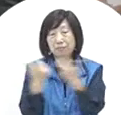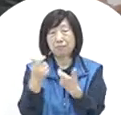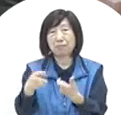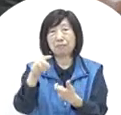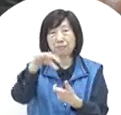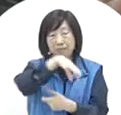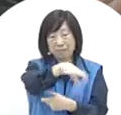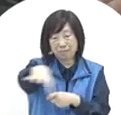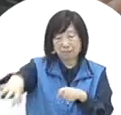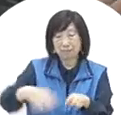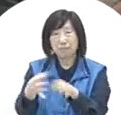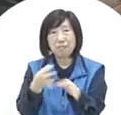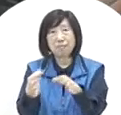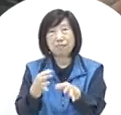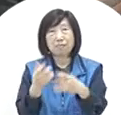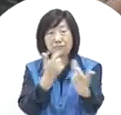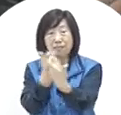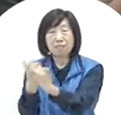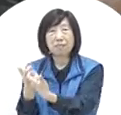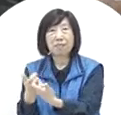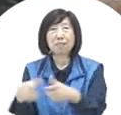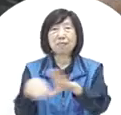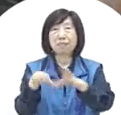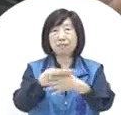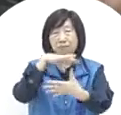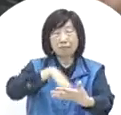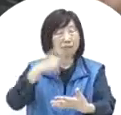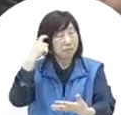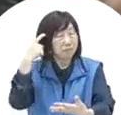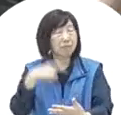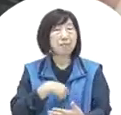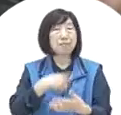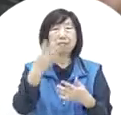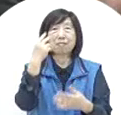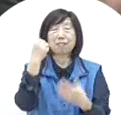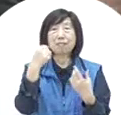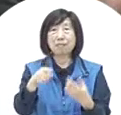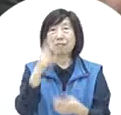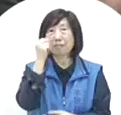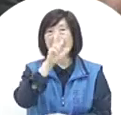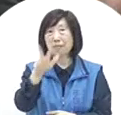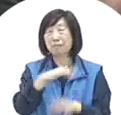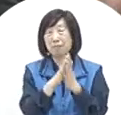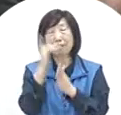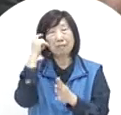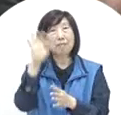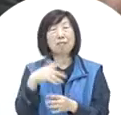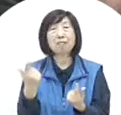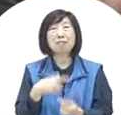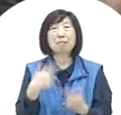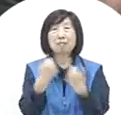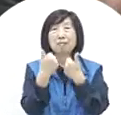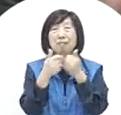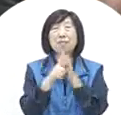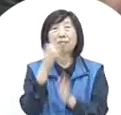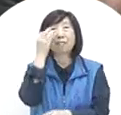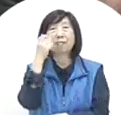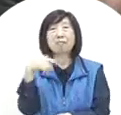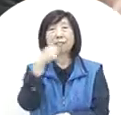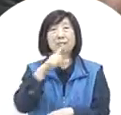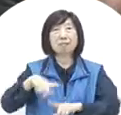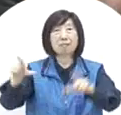商圈，融入更有这个文化意义、在地意义的活动。我最记得那天开幕齁，从花莲台东齁找了一个火舞的表演，